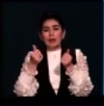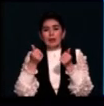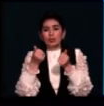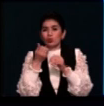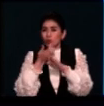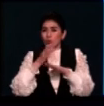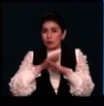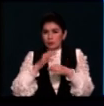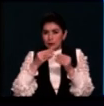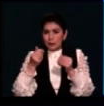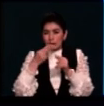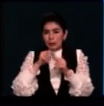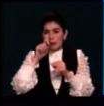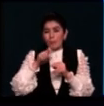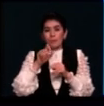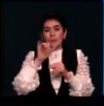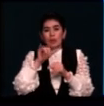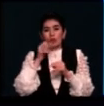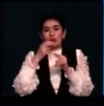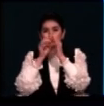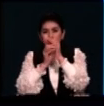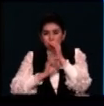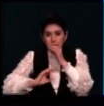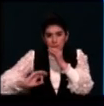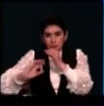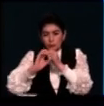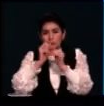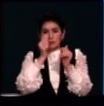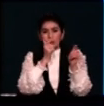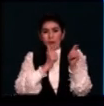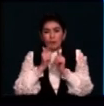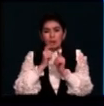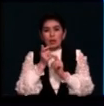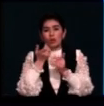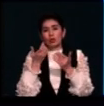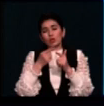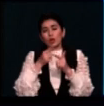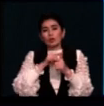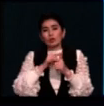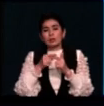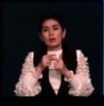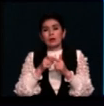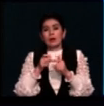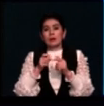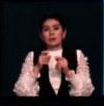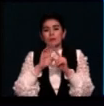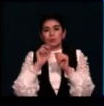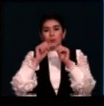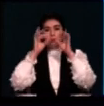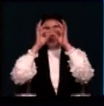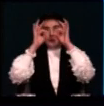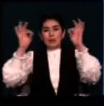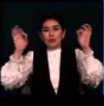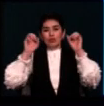ириды. Уладан мана құвырла таярлаш мүмкін, яки арқолла таярлаш